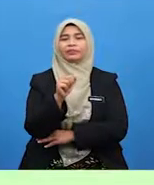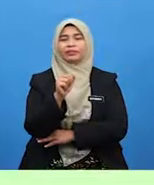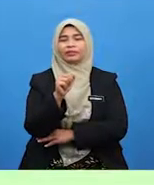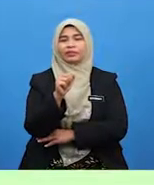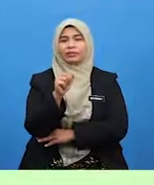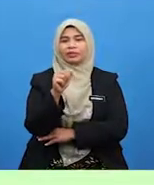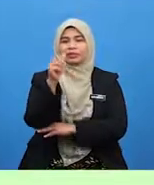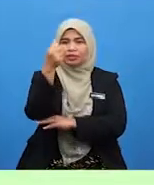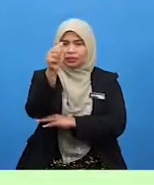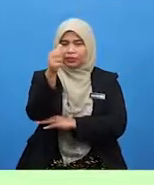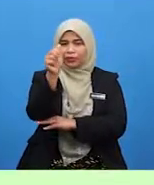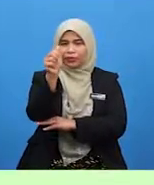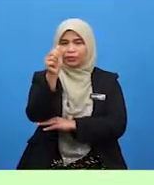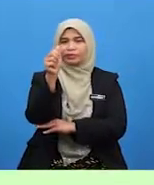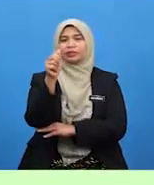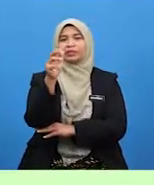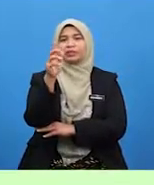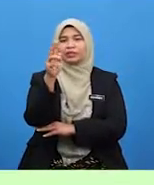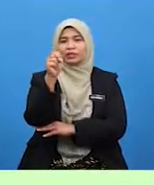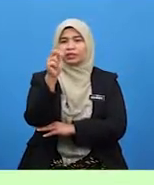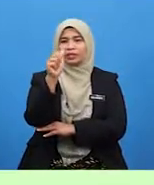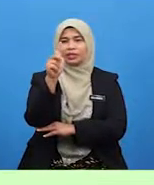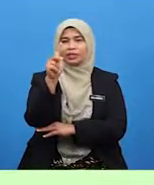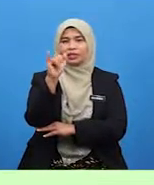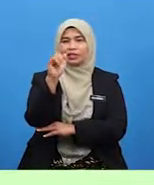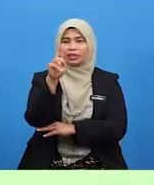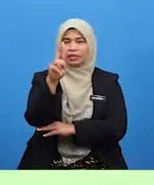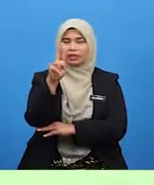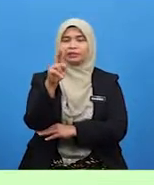Munkar. Dan kesepuluh, malaikat Nakir.